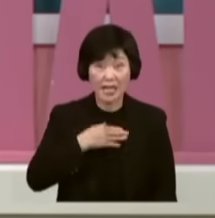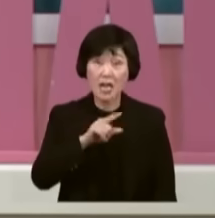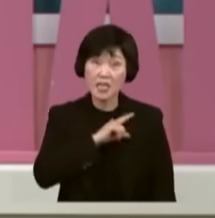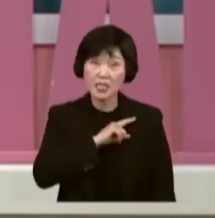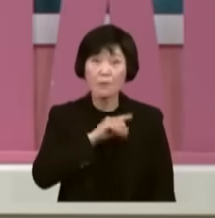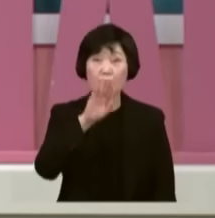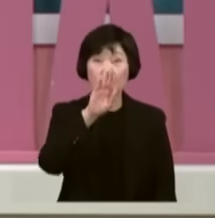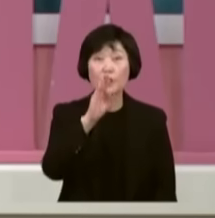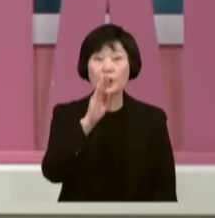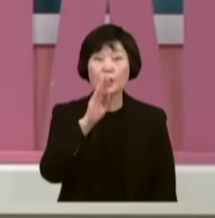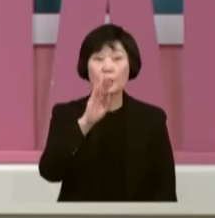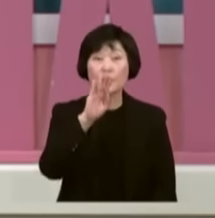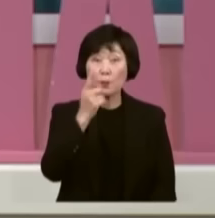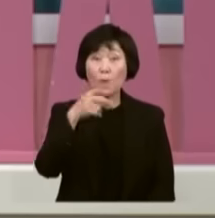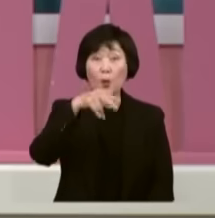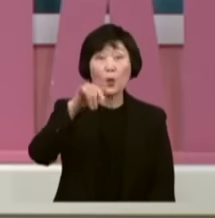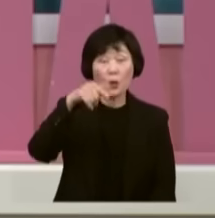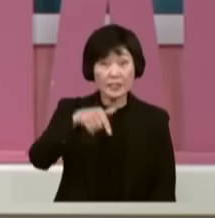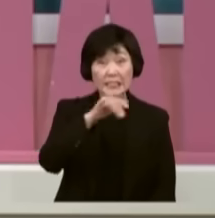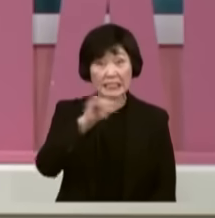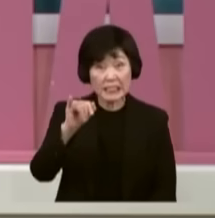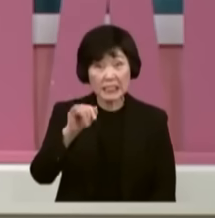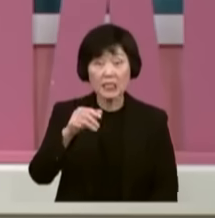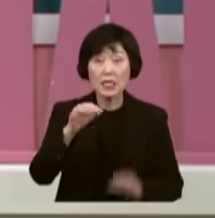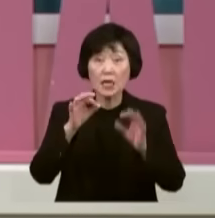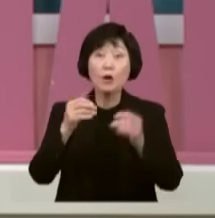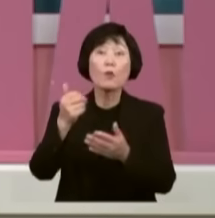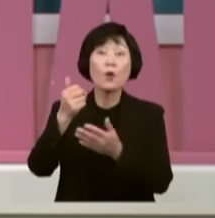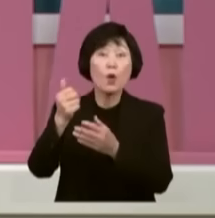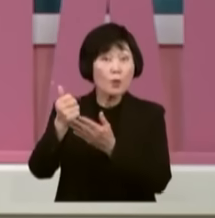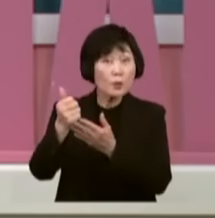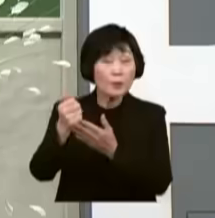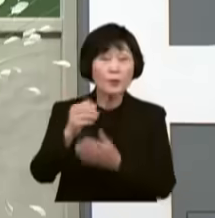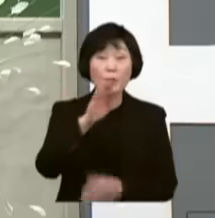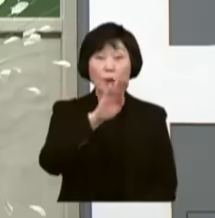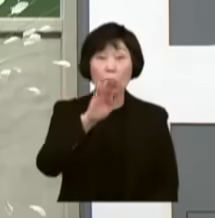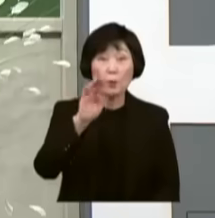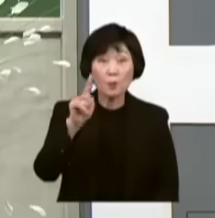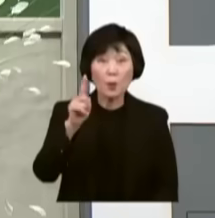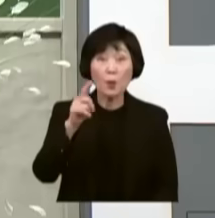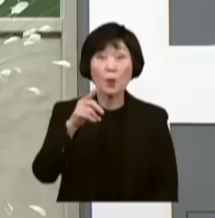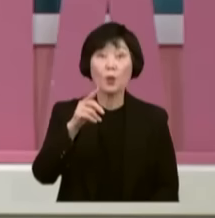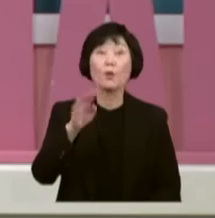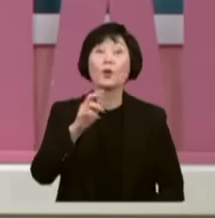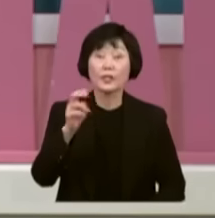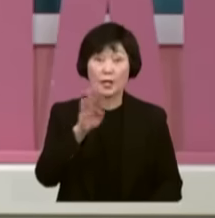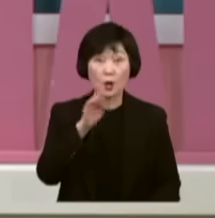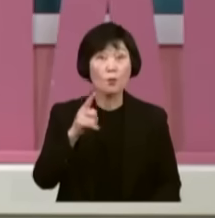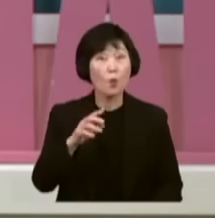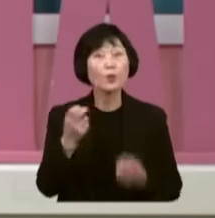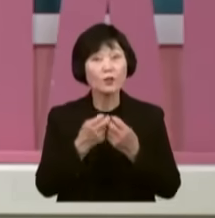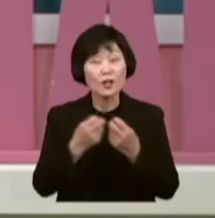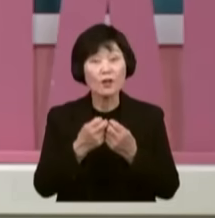이용식이니까 뽀식이. 김병주 씨는 뽀병이. 뽀조 그럴 수가 없잖아요. 끝에 이름으로. 그러니까 뽀조. 그게